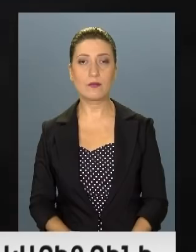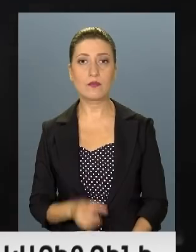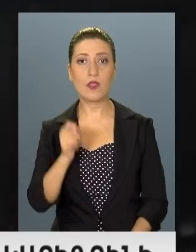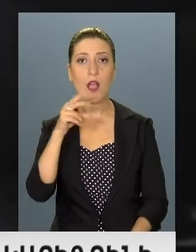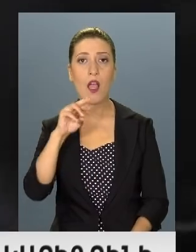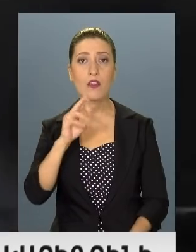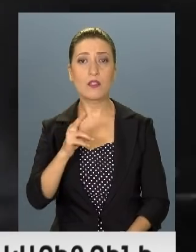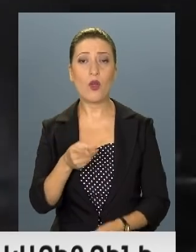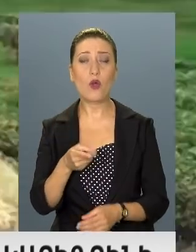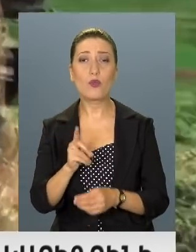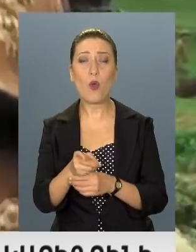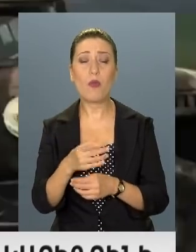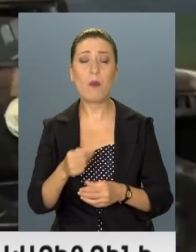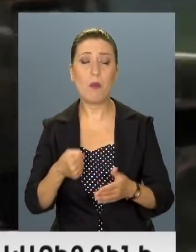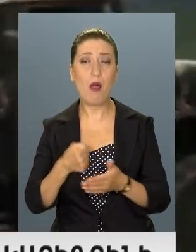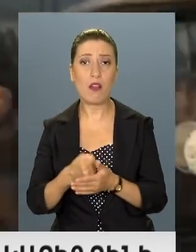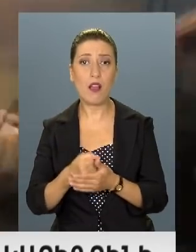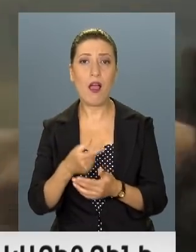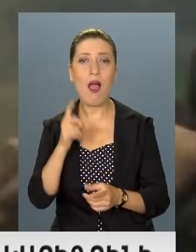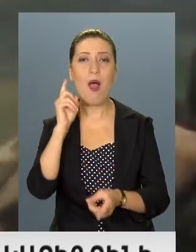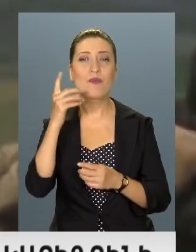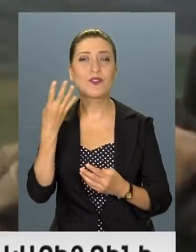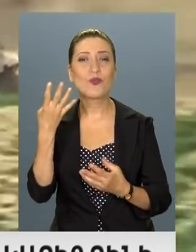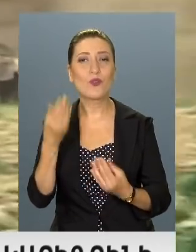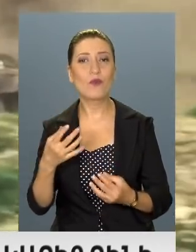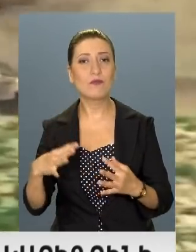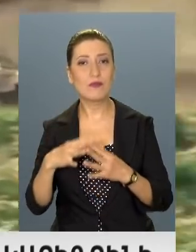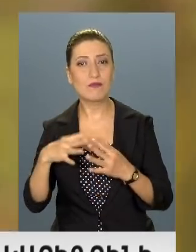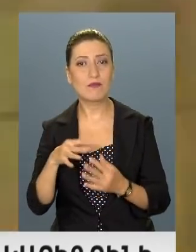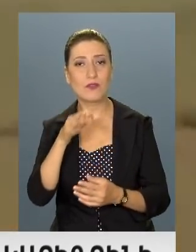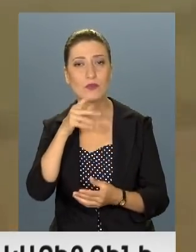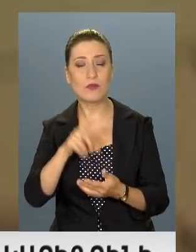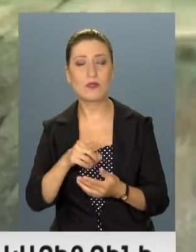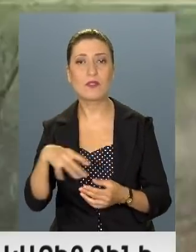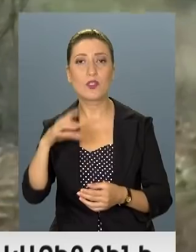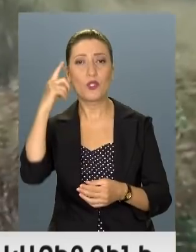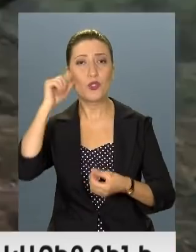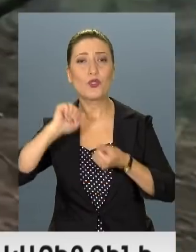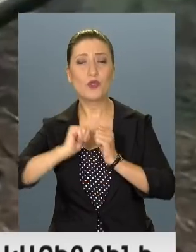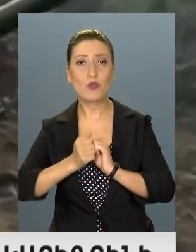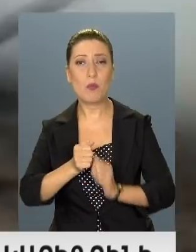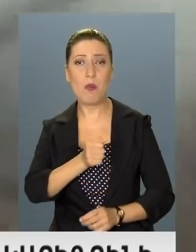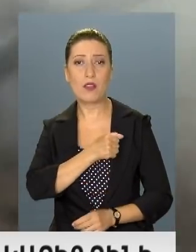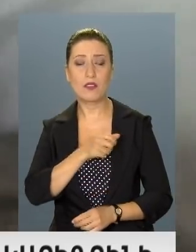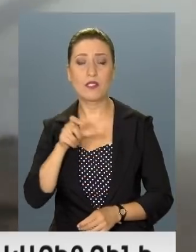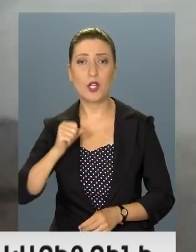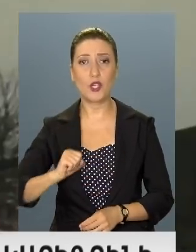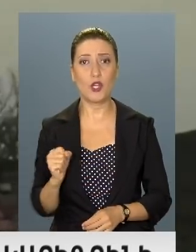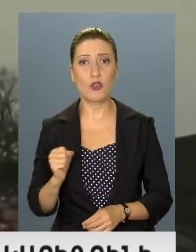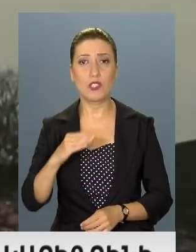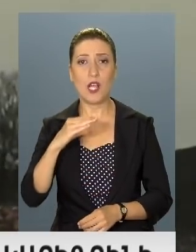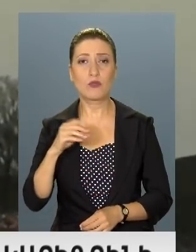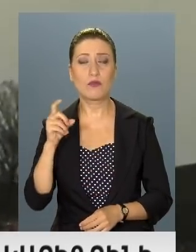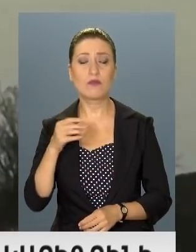Հայկի ամեն ռոպեն է պայքար։ Ապրիլյան քարորիայի հերոսական օրերն ամեն վարքյան աչքի առաջ են։ Մարտական ընկերոջ Սասուն Մկրտչյանի խրող